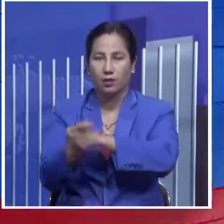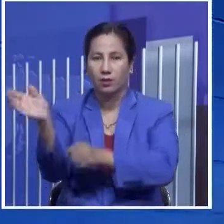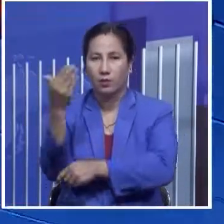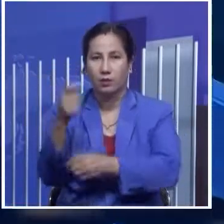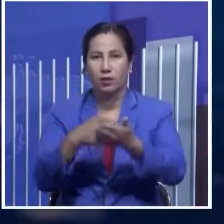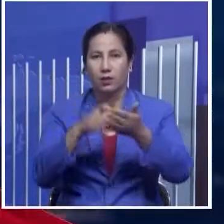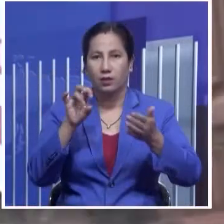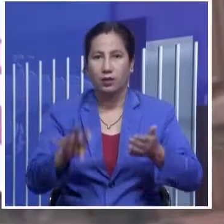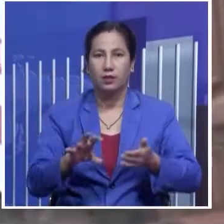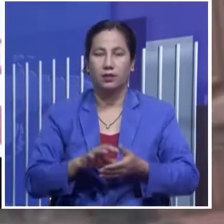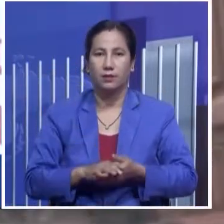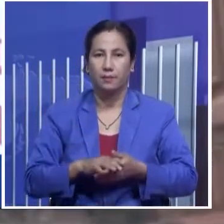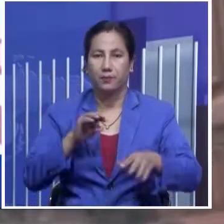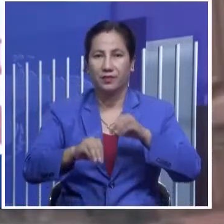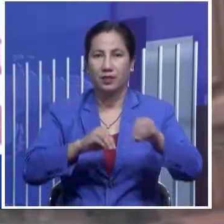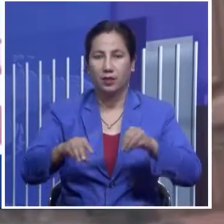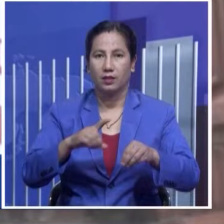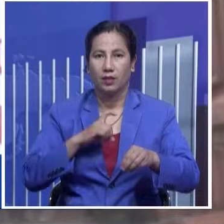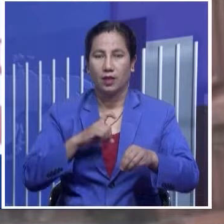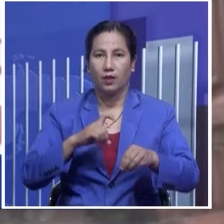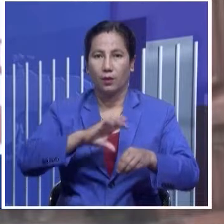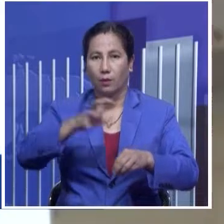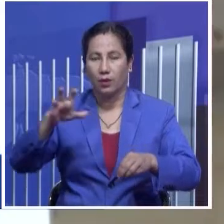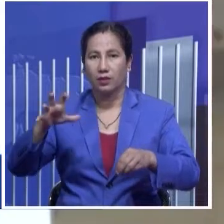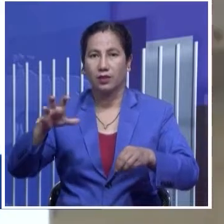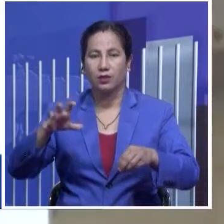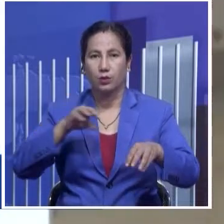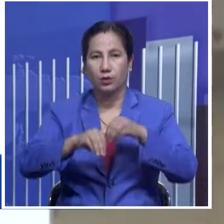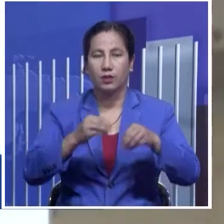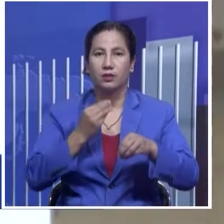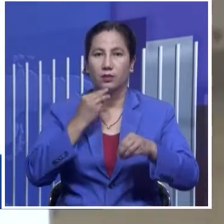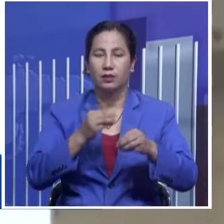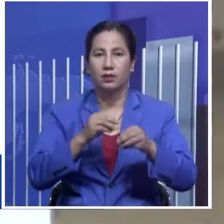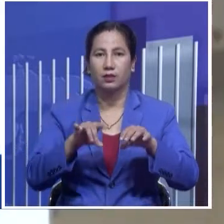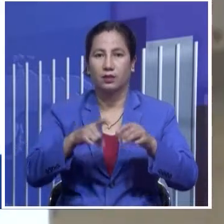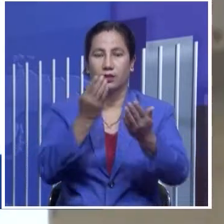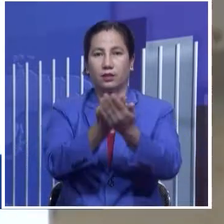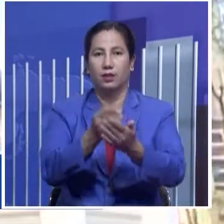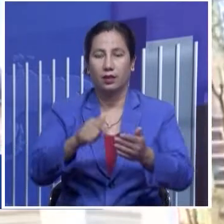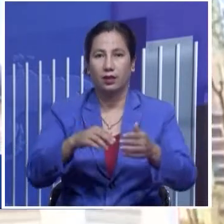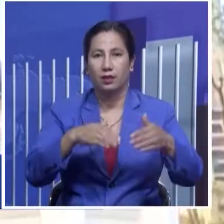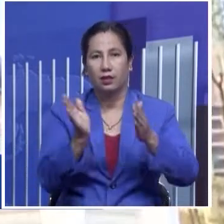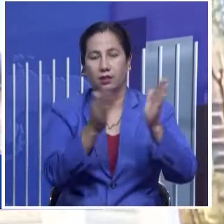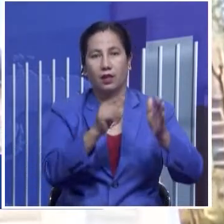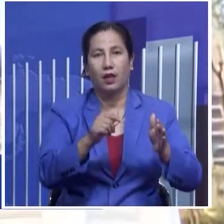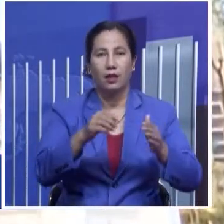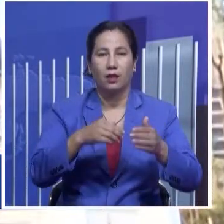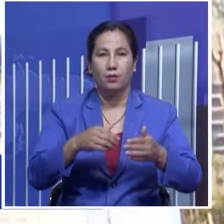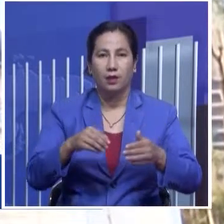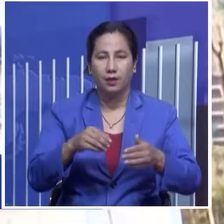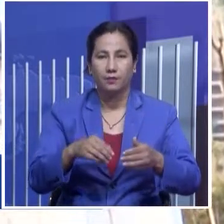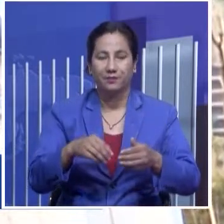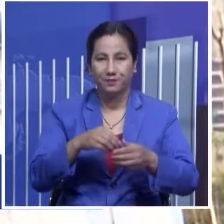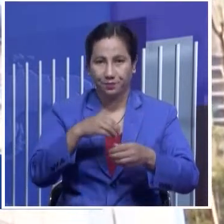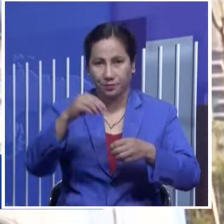राजीनामा। निर्वाचन आयोगद्वारा प्रदेश र सङ्घको निर्वाचनको मिति सिफारिस, एकै चरणमा आगामी मङ्सिर 2 गते निर्वाचन